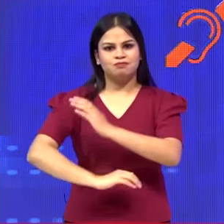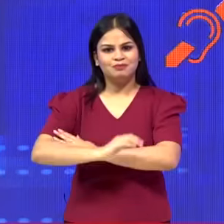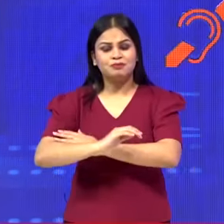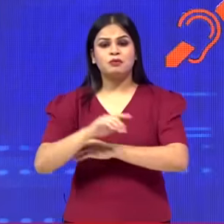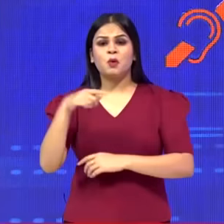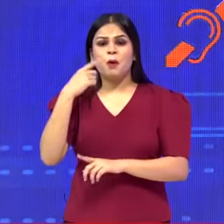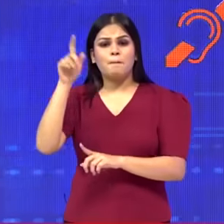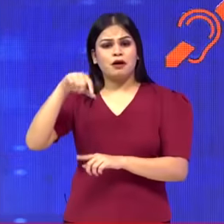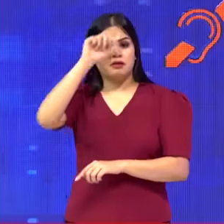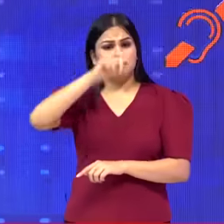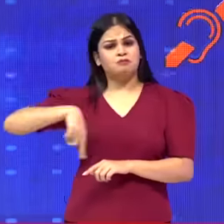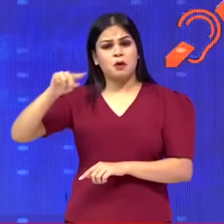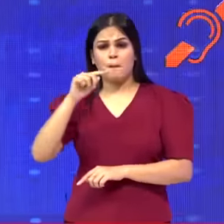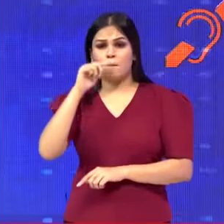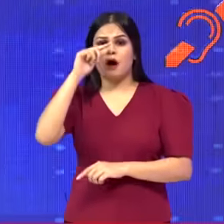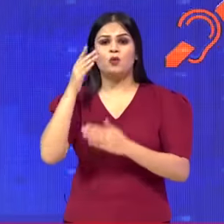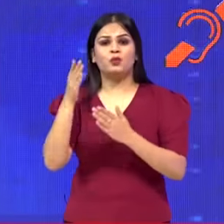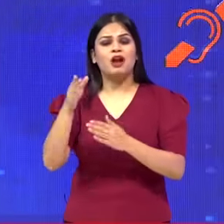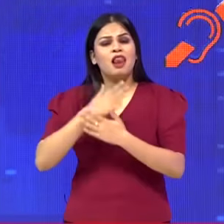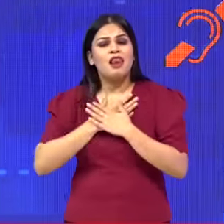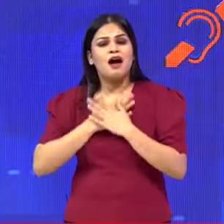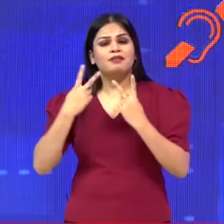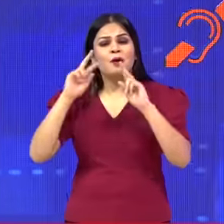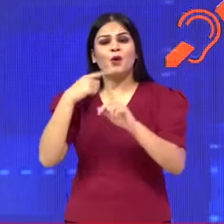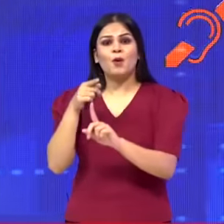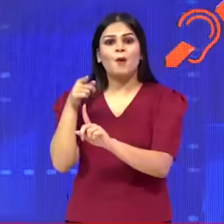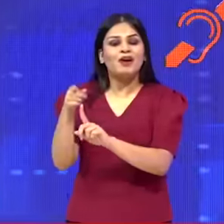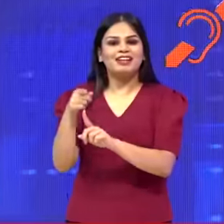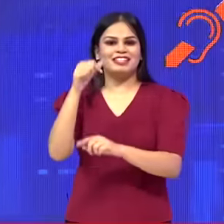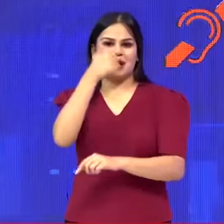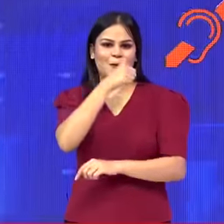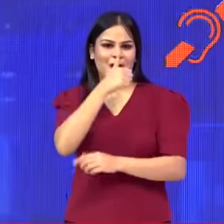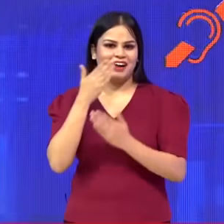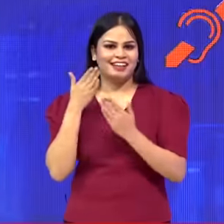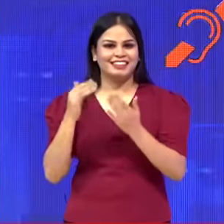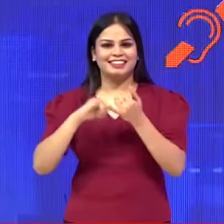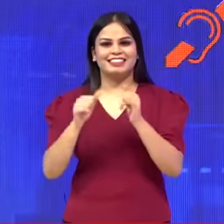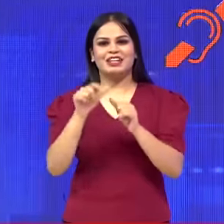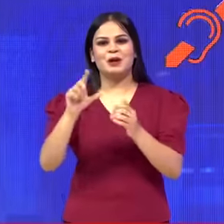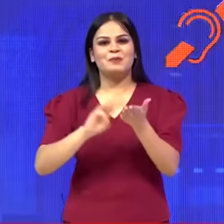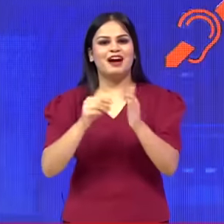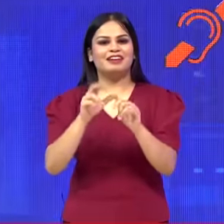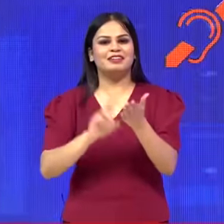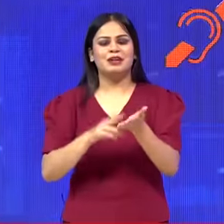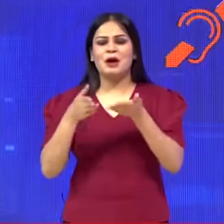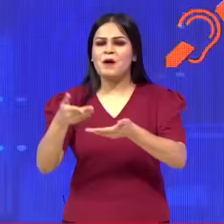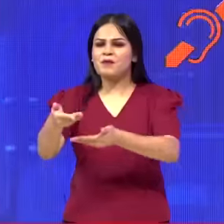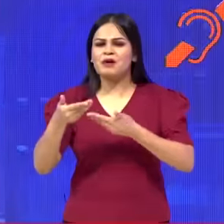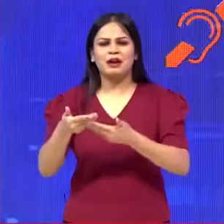हिंदुस्तान की शान है, आपका चहेता सलमान खान है। प्लीज वेलकम सलमान